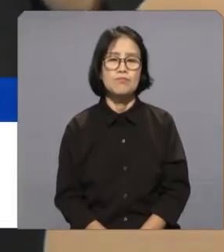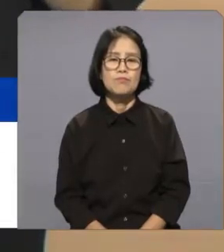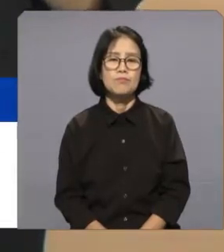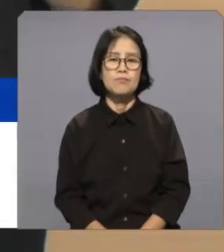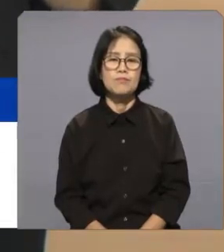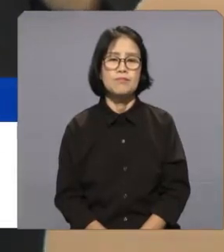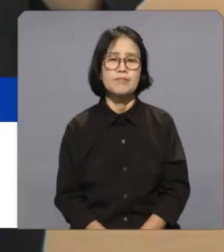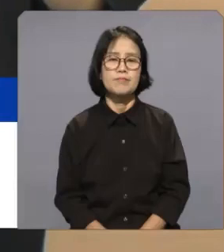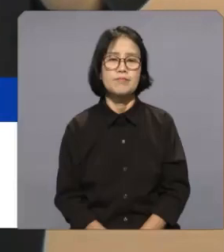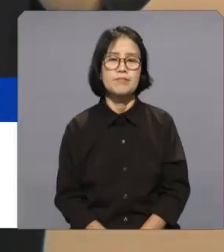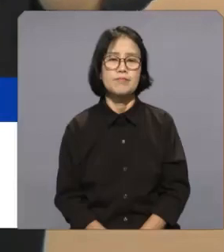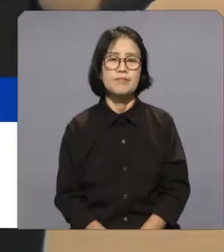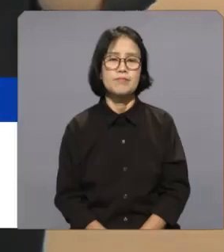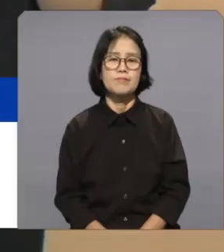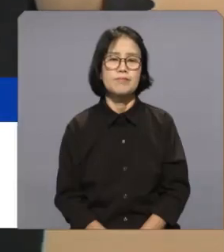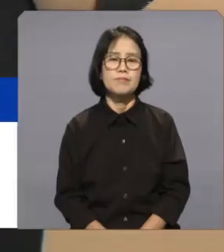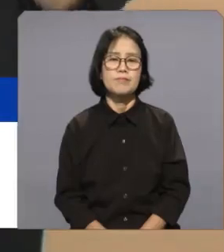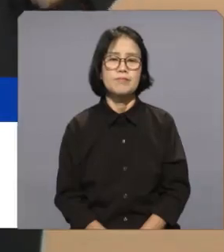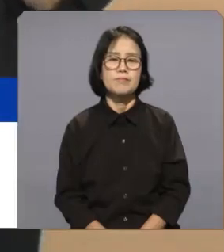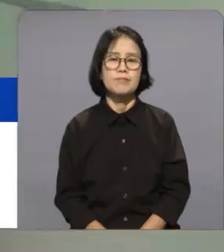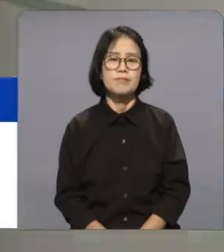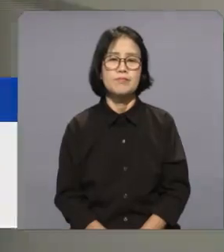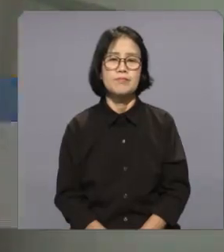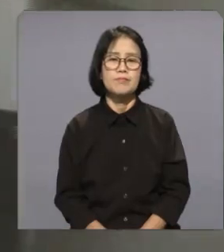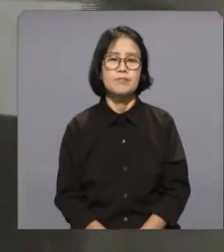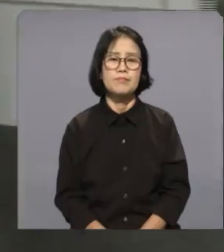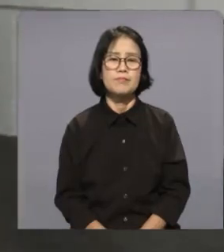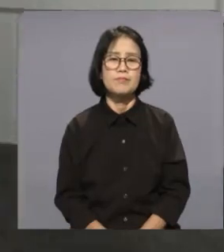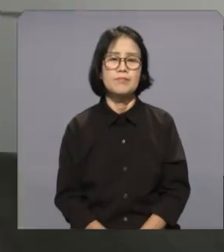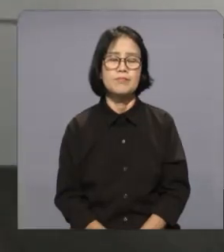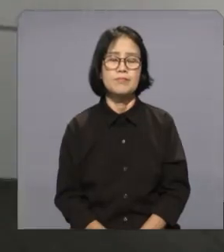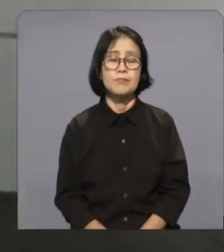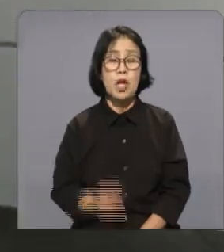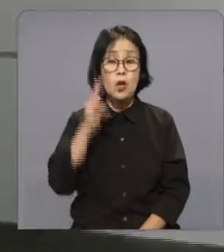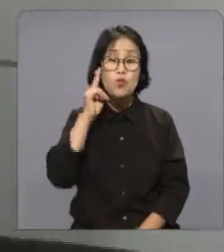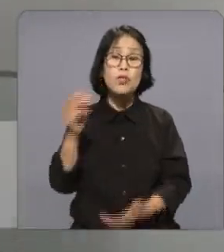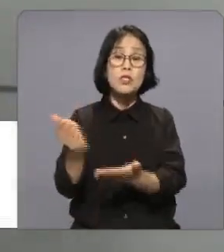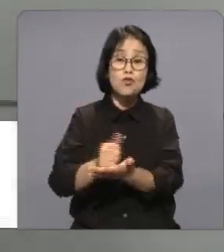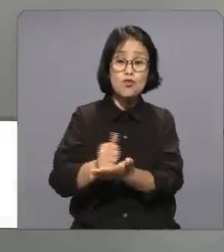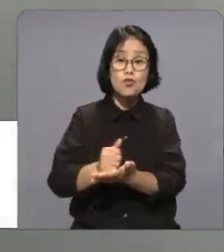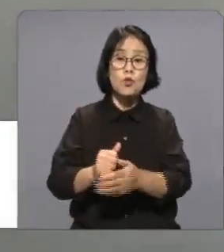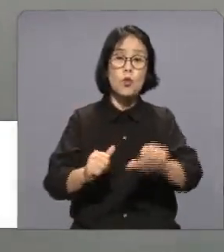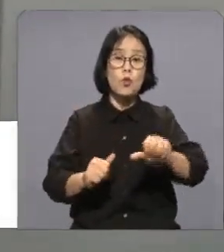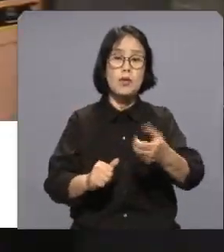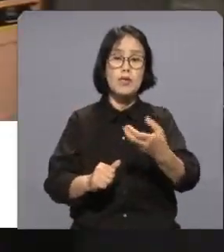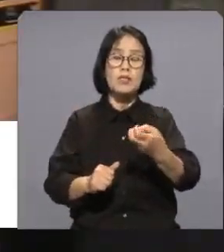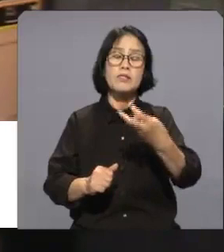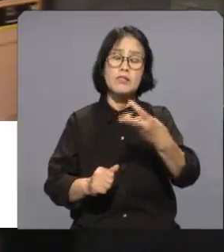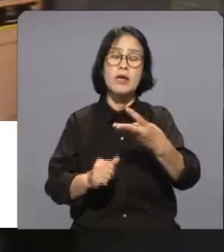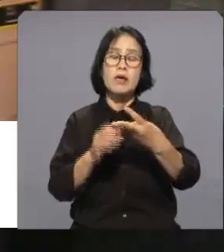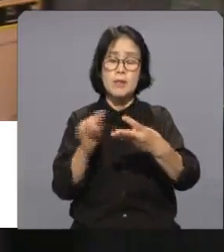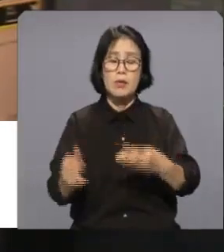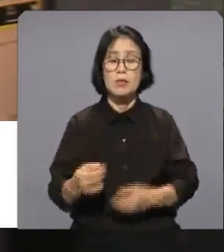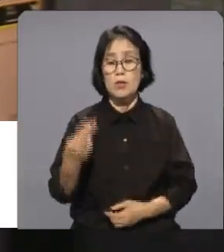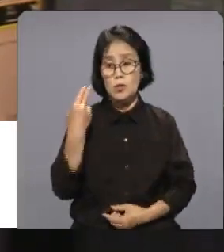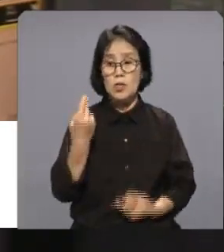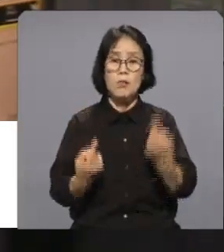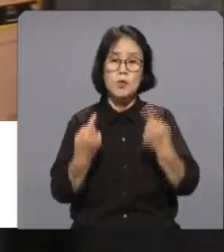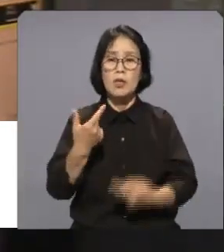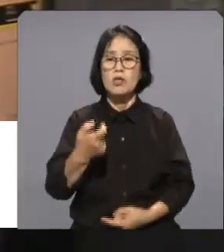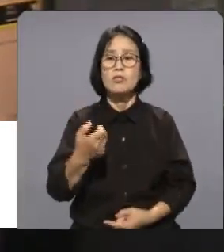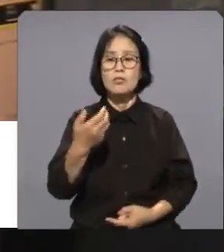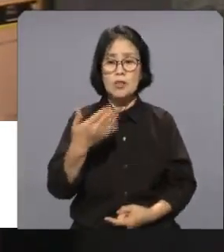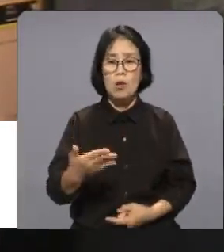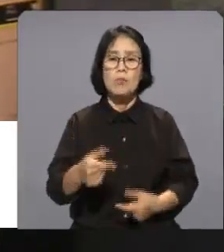지나는 그런 상황일 가능성을 주시하고 있습니다. 위중증 환자는 573명으로 어제보다